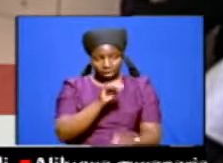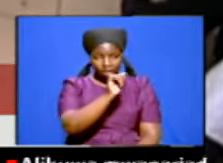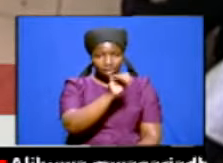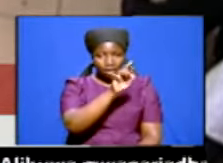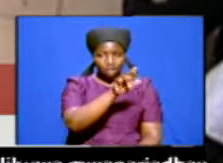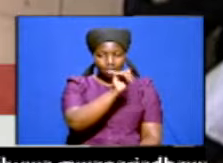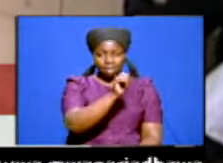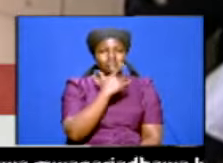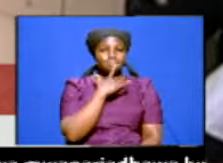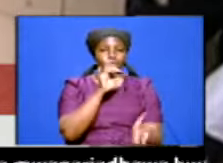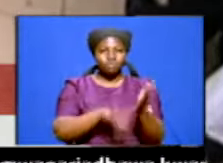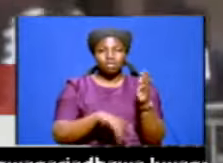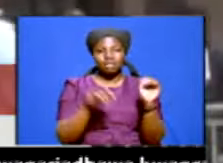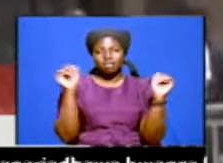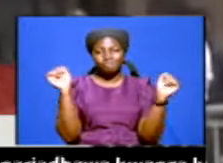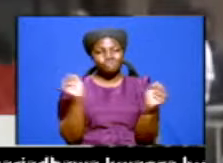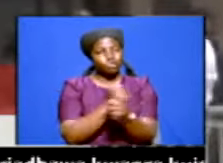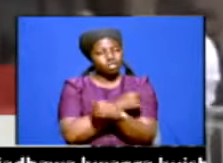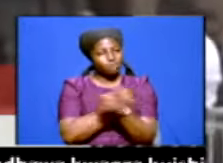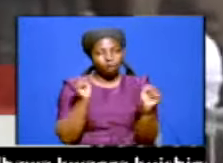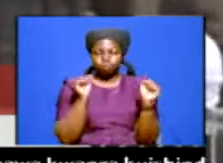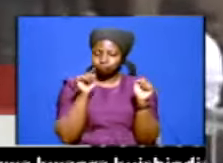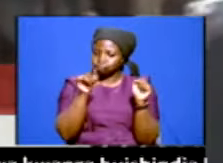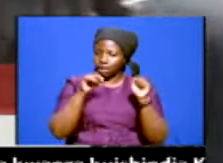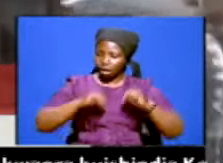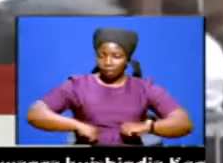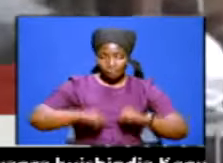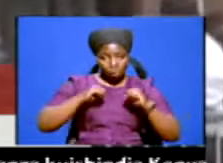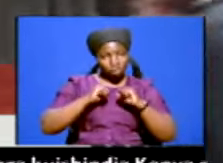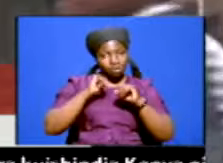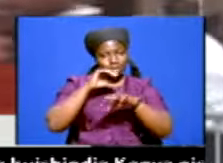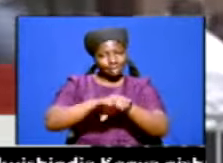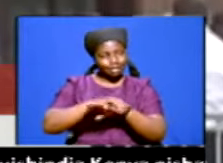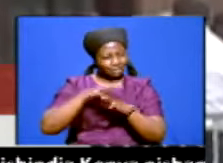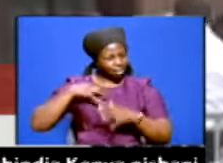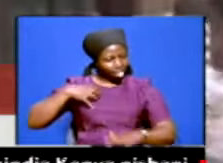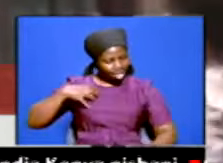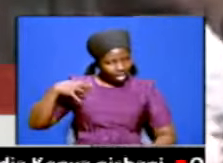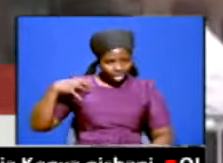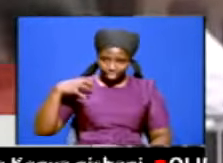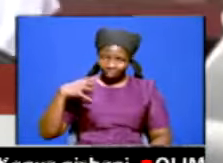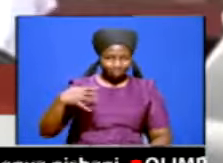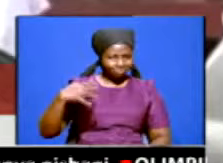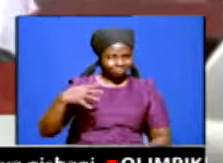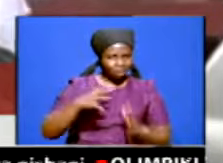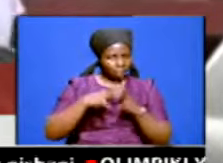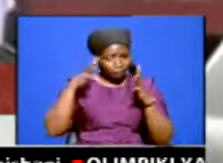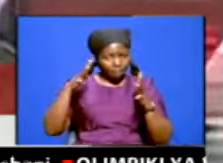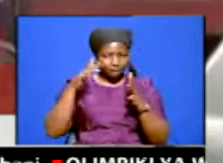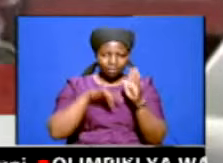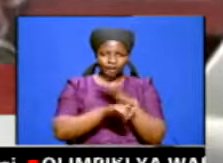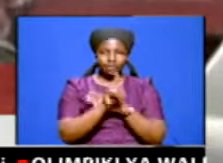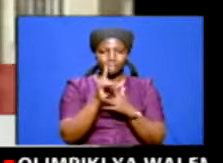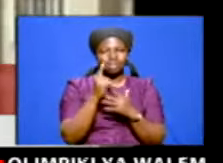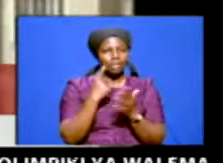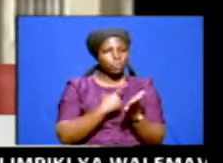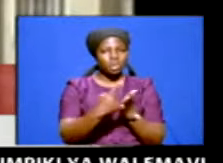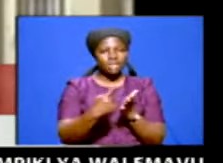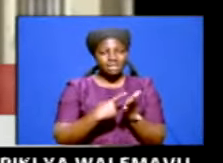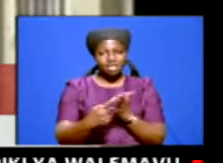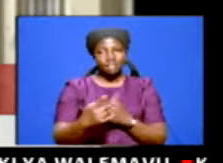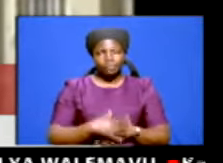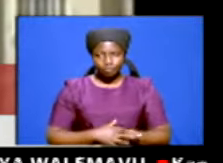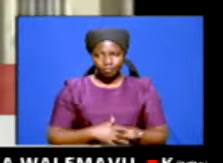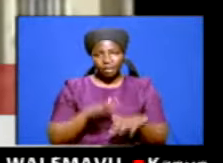kwamba haiwezekani kwa mkurugenzi huyo kupata utajiri mkubwa kiasi hicho katika kipindi cha majuma. Naibu huyo wa